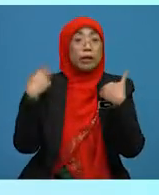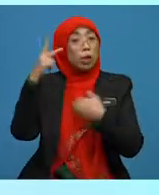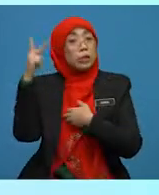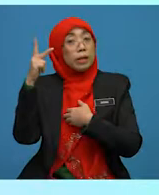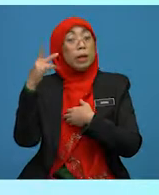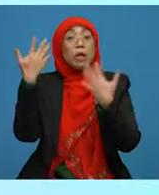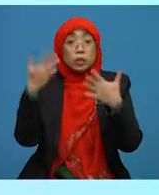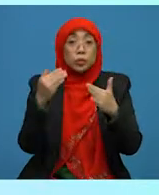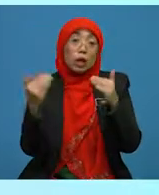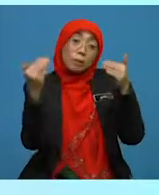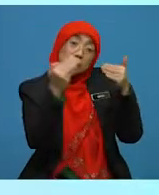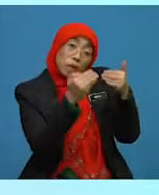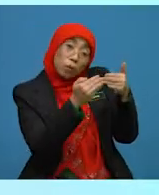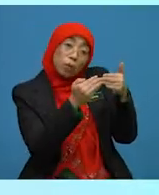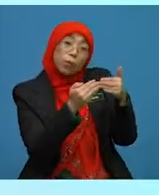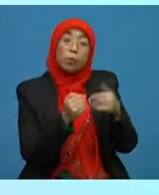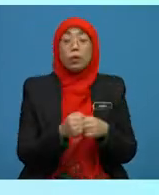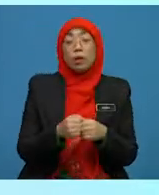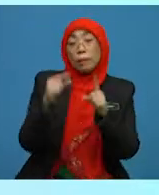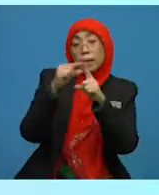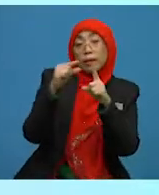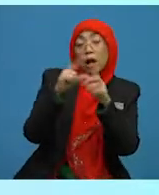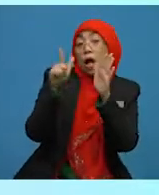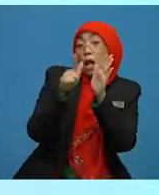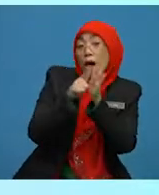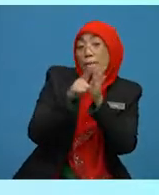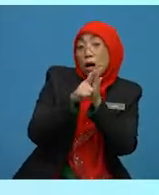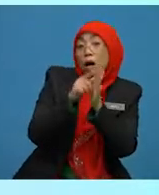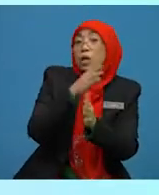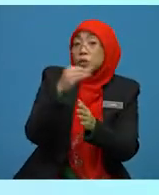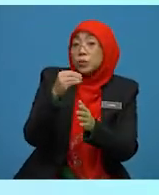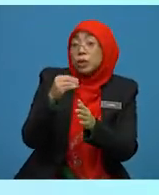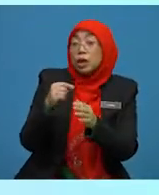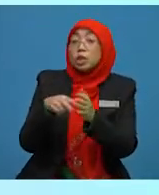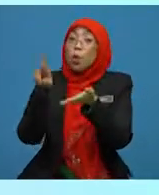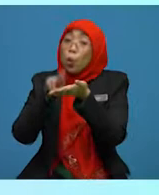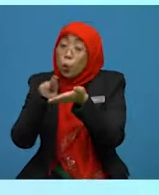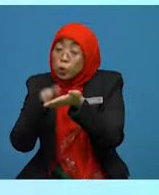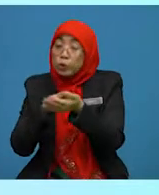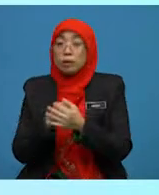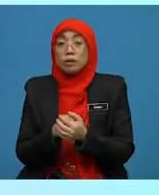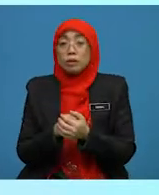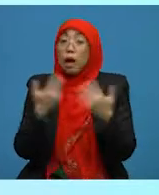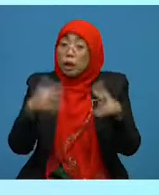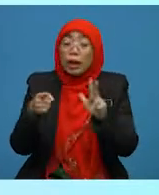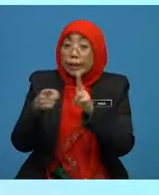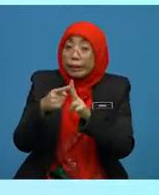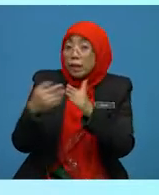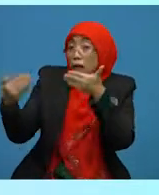lambang dengan rujukan atau objek bersifat tidak langsung atau arbitrari.